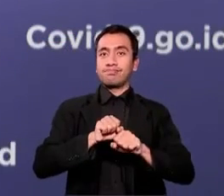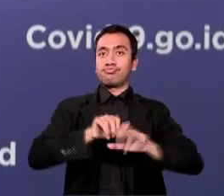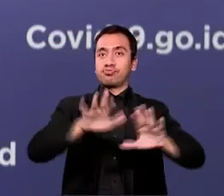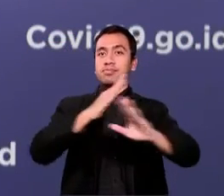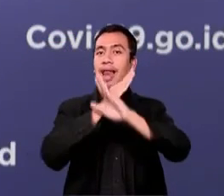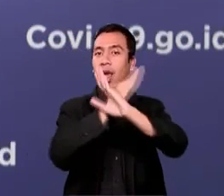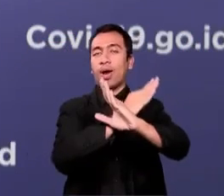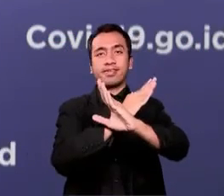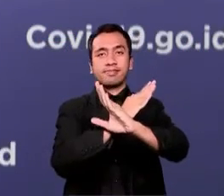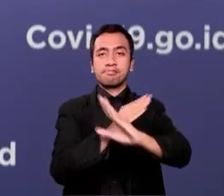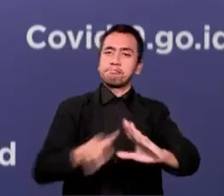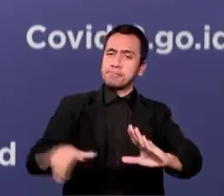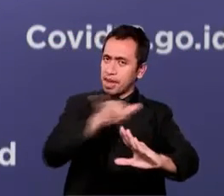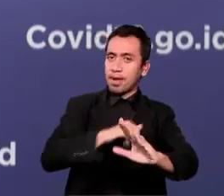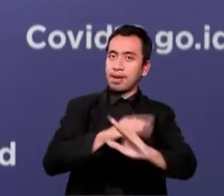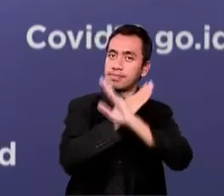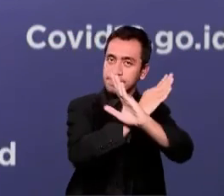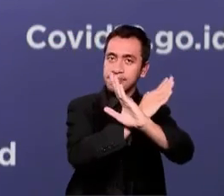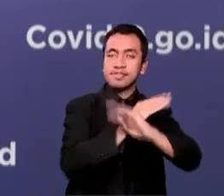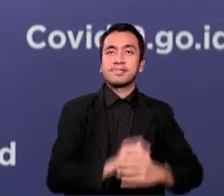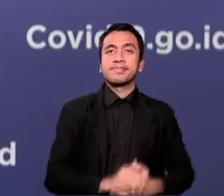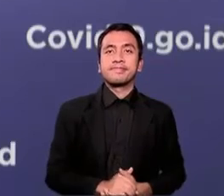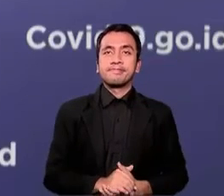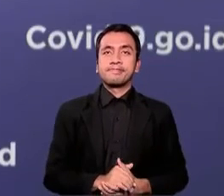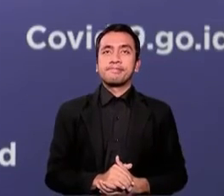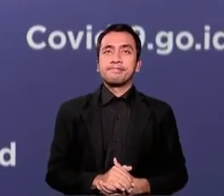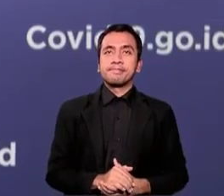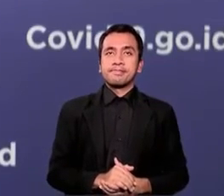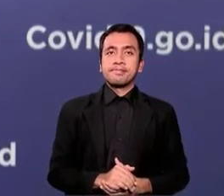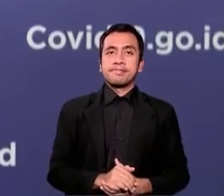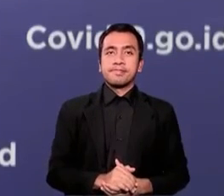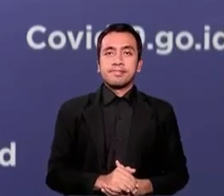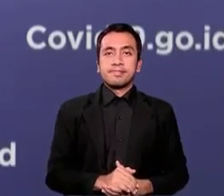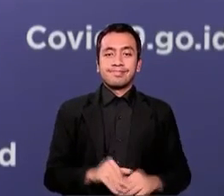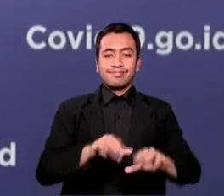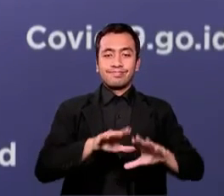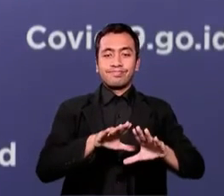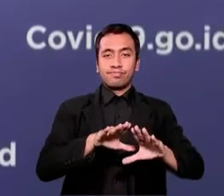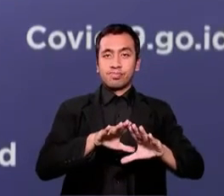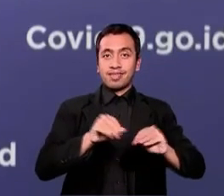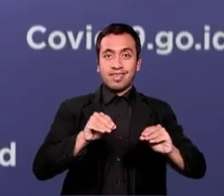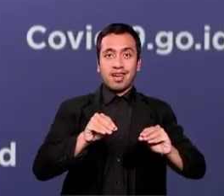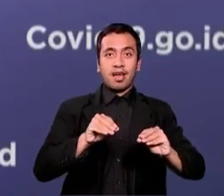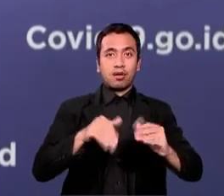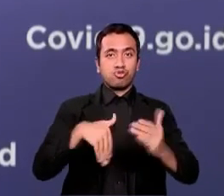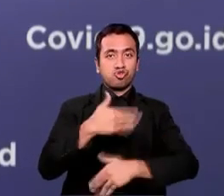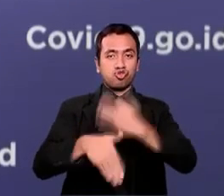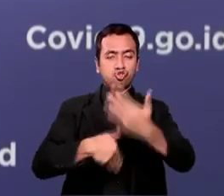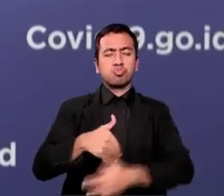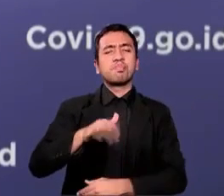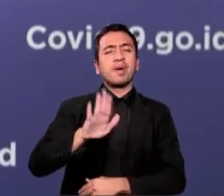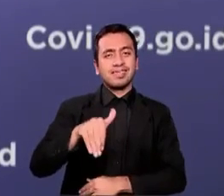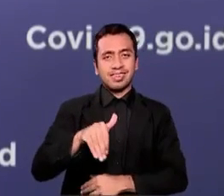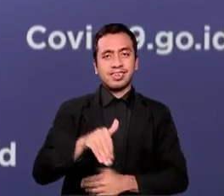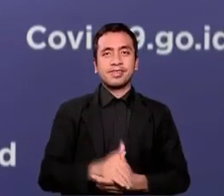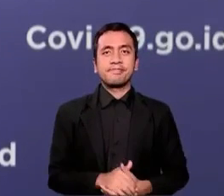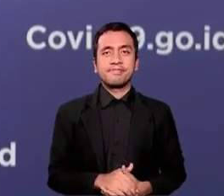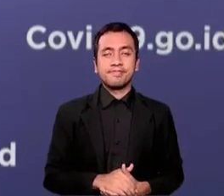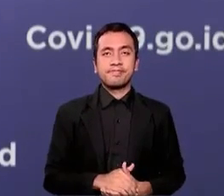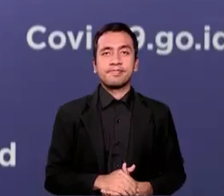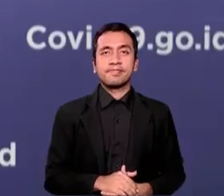ini pekerjaan kita masih membutuhkan waktu Oleh karena itu Mari